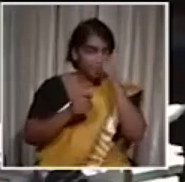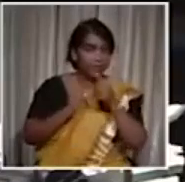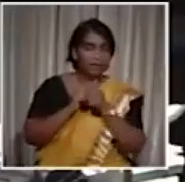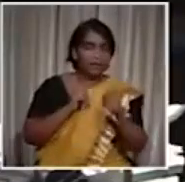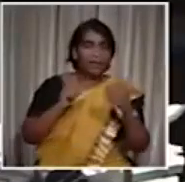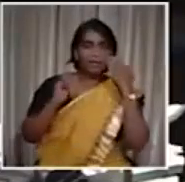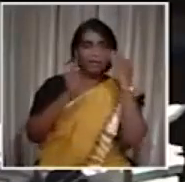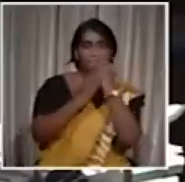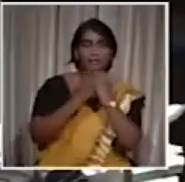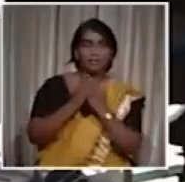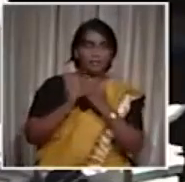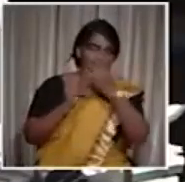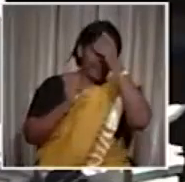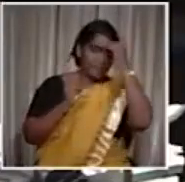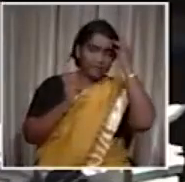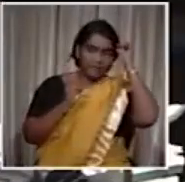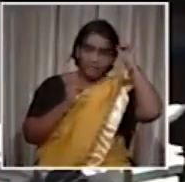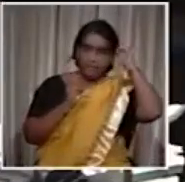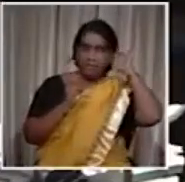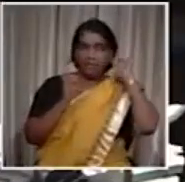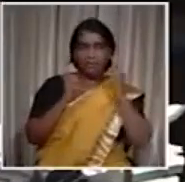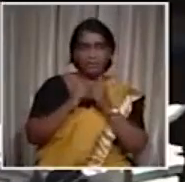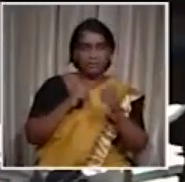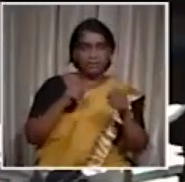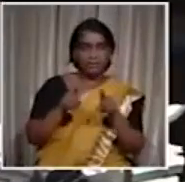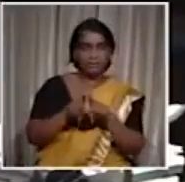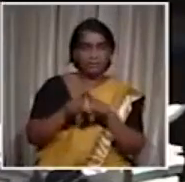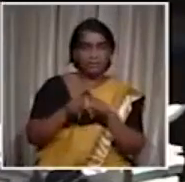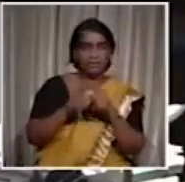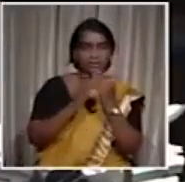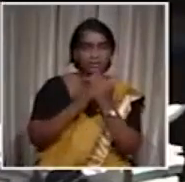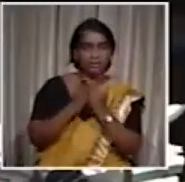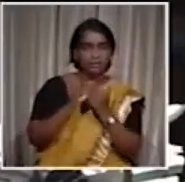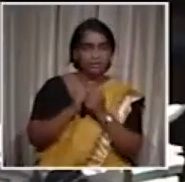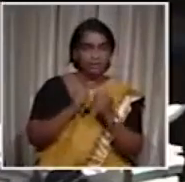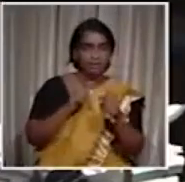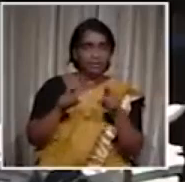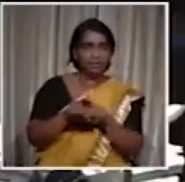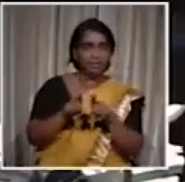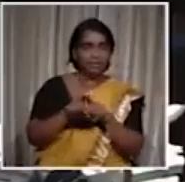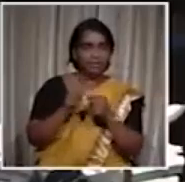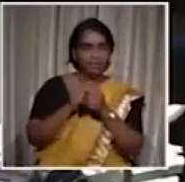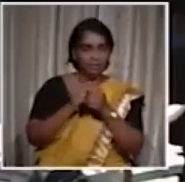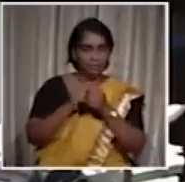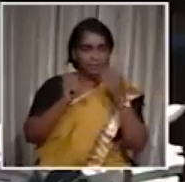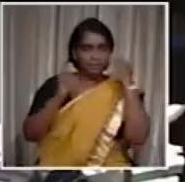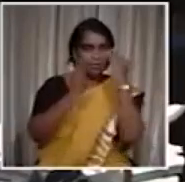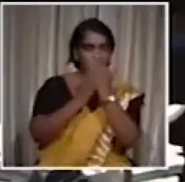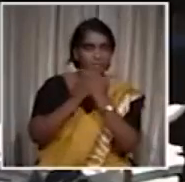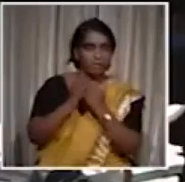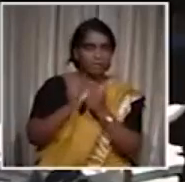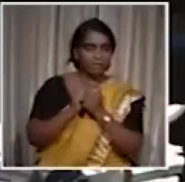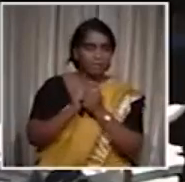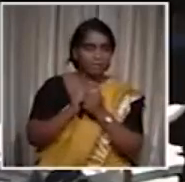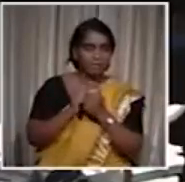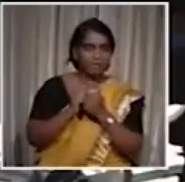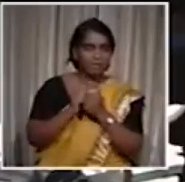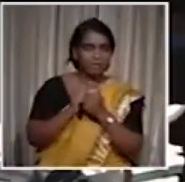කියලා. එතුමා කියනවා එහෙම. තෙල් ටැංකි සංකීර්ණ දෙන්නකොට විරුද්ධ වුණා. හැබැයි සුවසරිය ගේනකොට විරුද්ධ